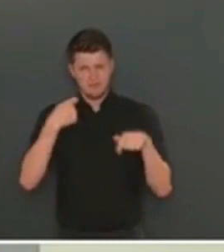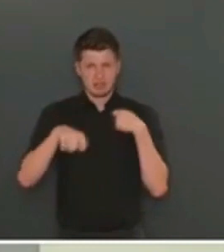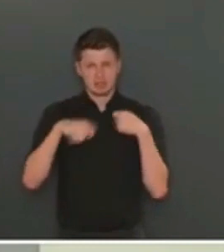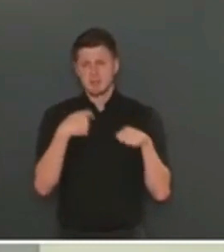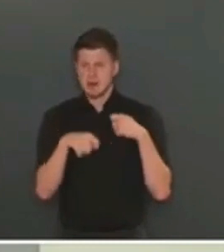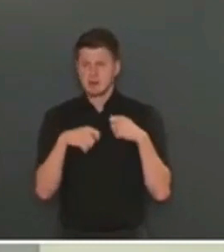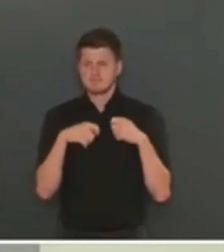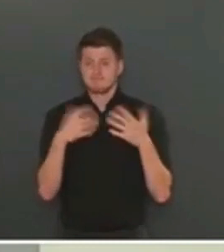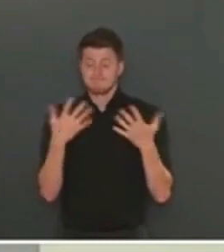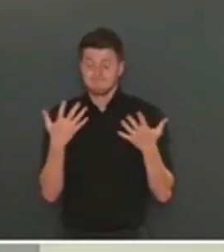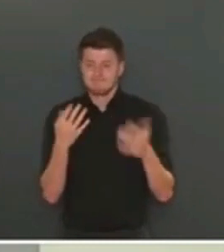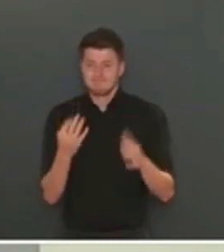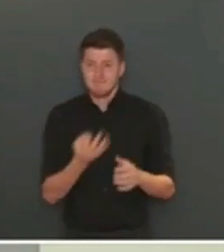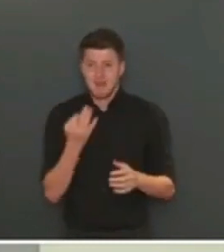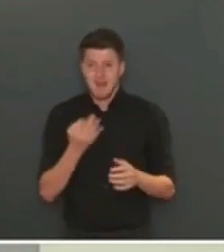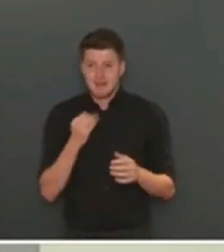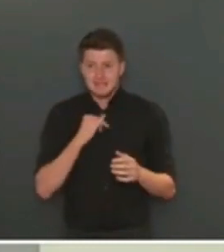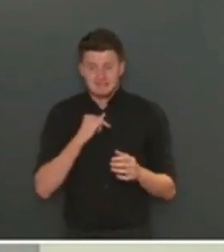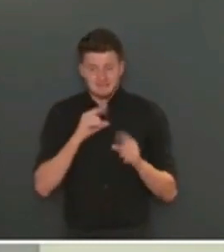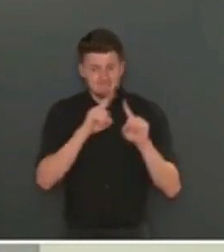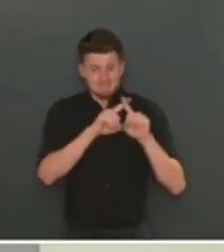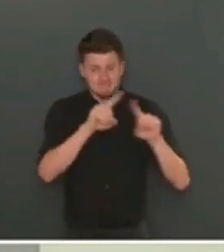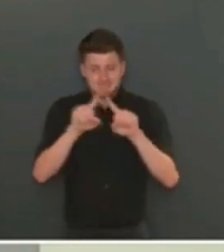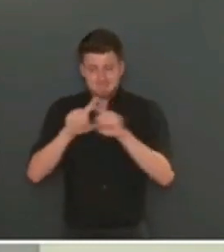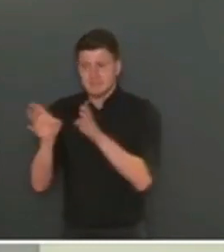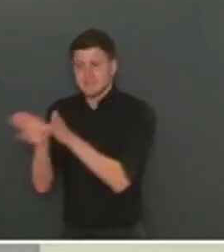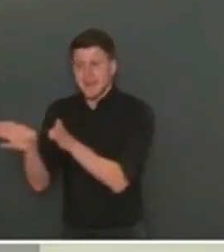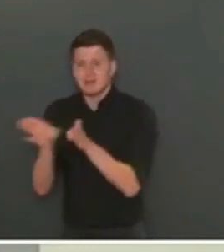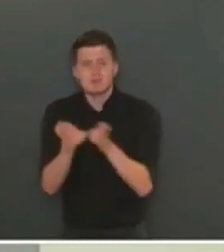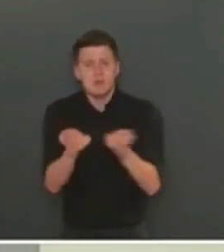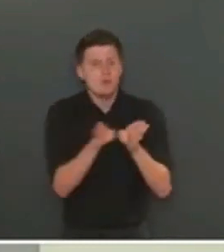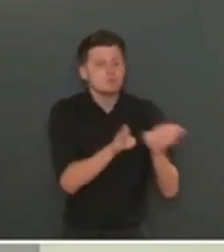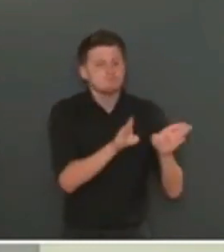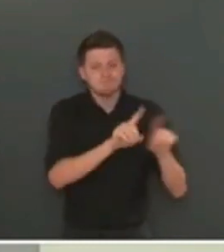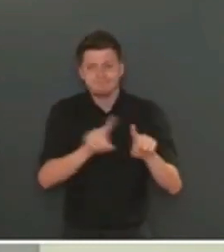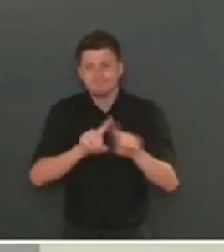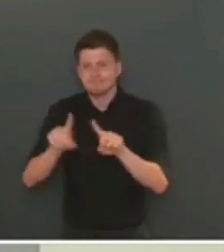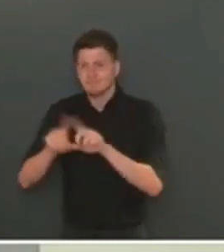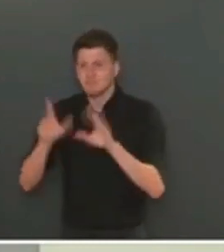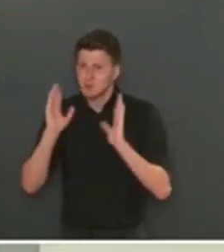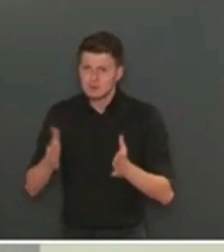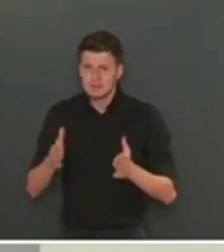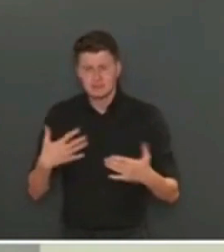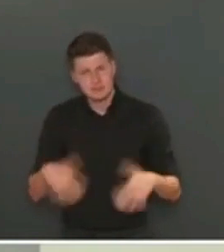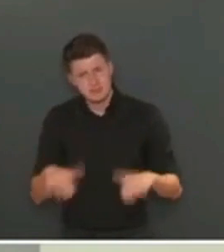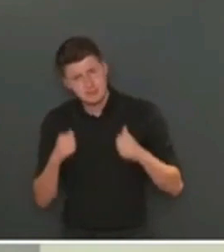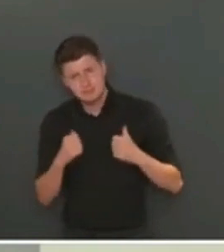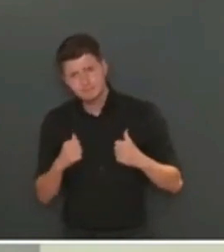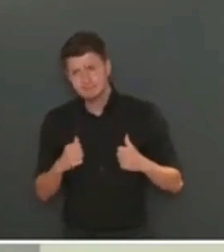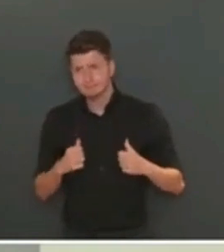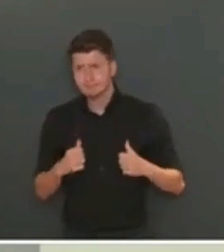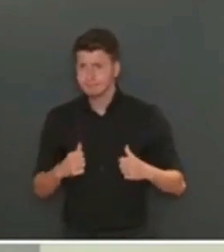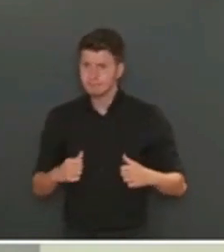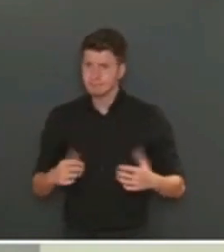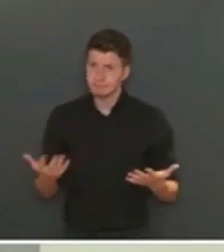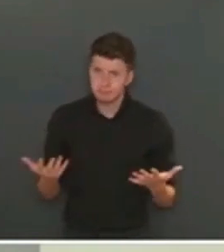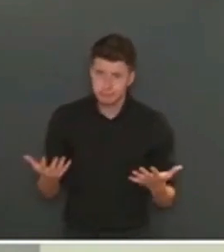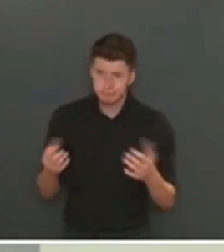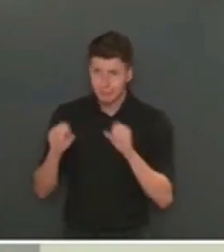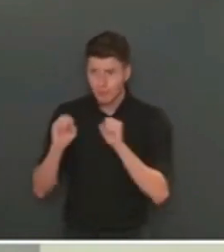Et c'est important, vu les nombreux sacrifices des différents secteurs ces derniers mois,